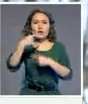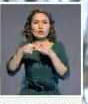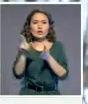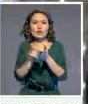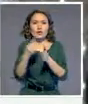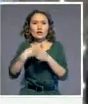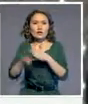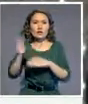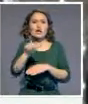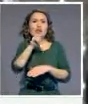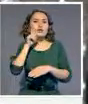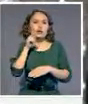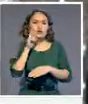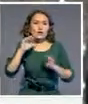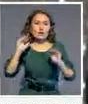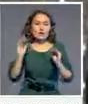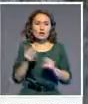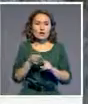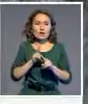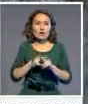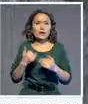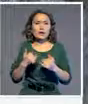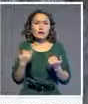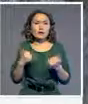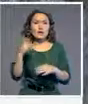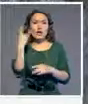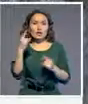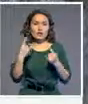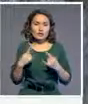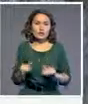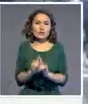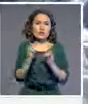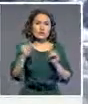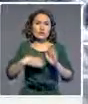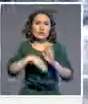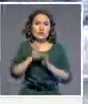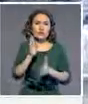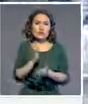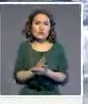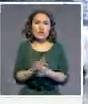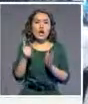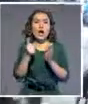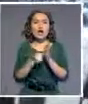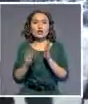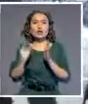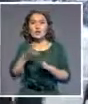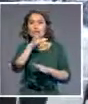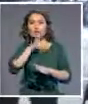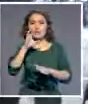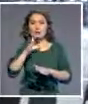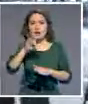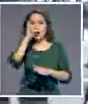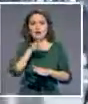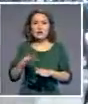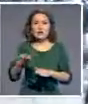ал олардың орнын басар жастар аз. Соңғы жылдары ғана түзеле бастаған демографиялық ахуал әлі де дымқас. 600 мыңға жетер жетпес халқы бар